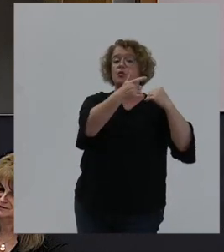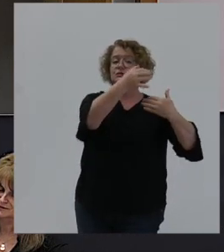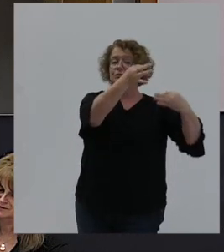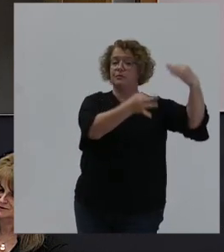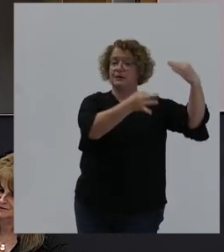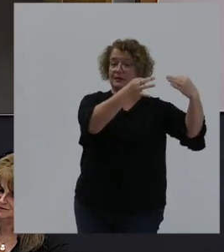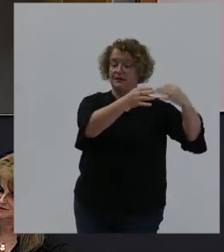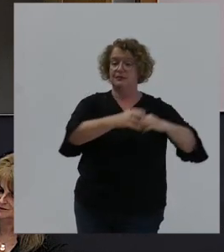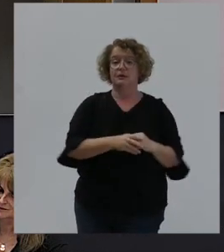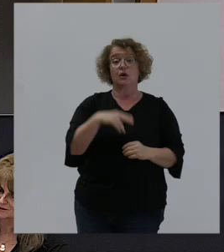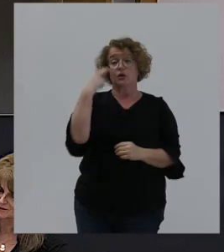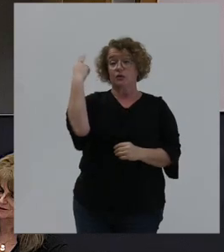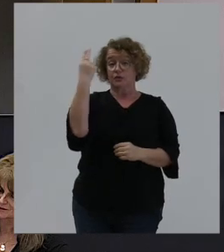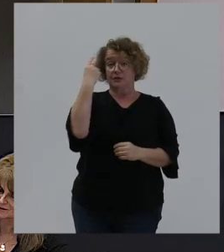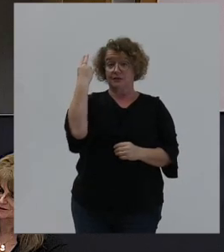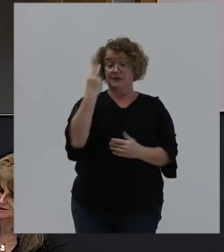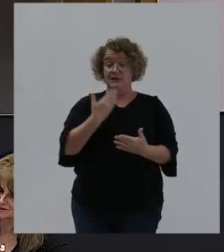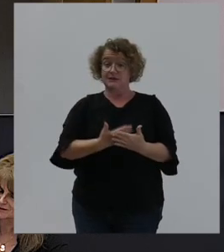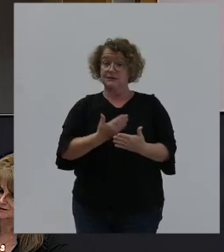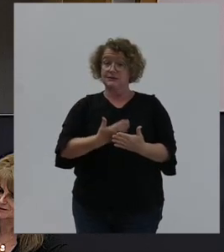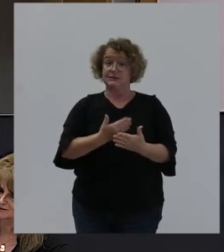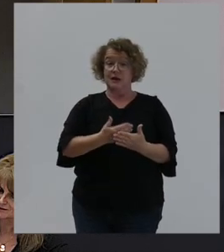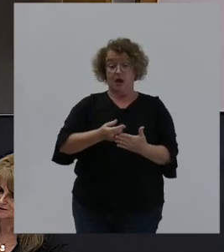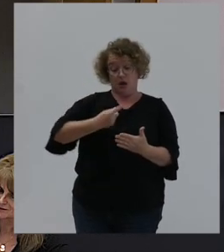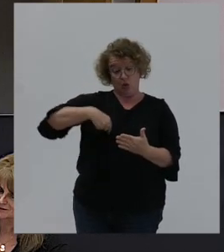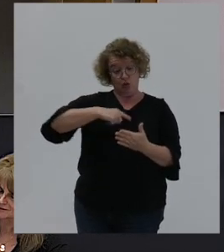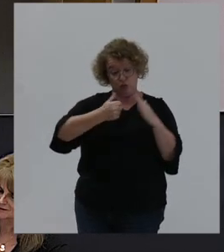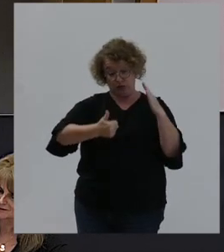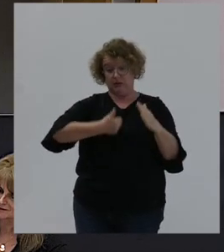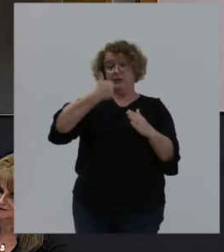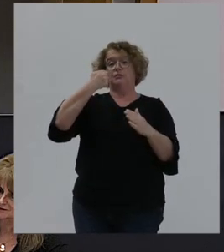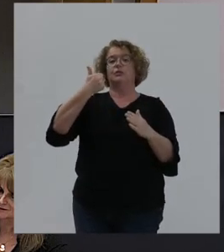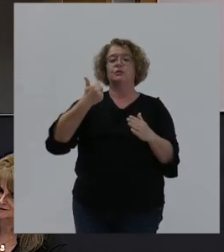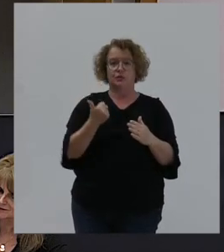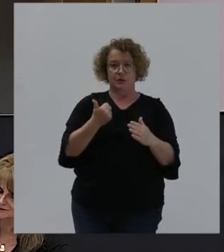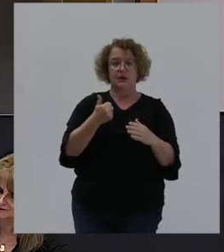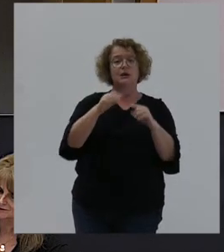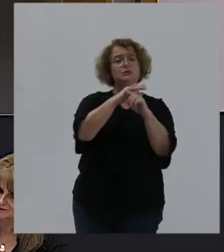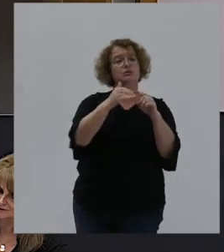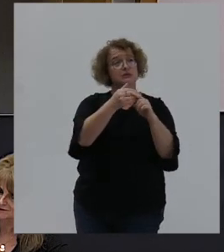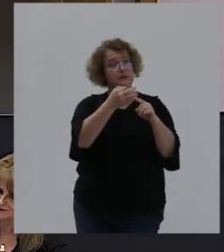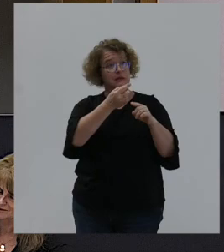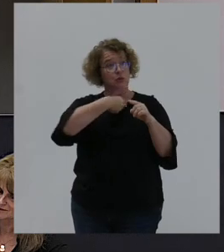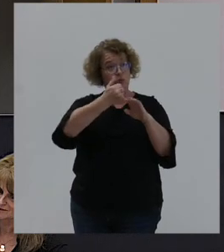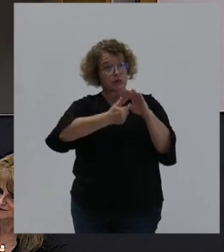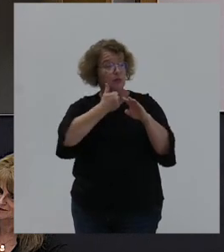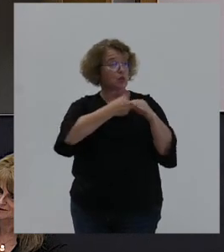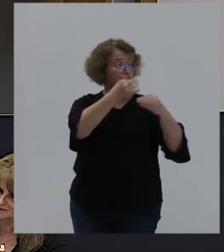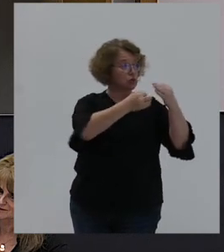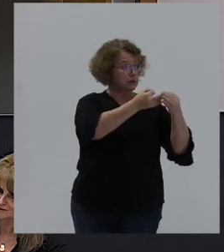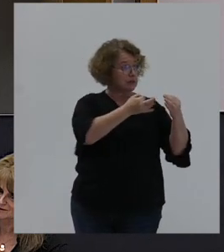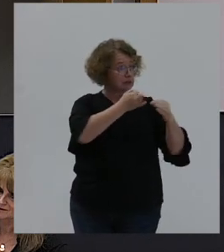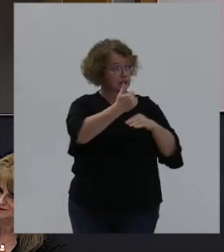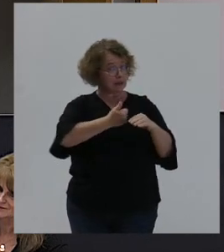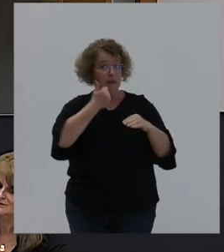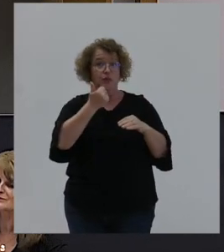Les universités, sur ces questions-là, sont laissées livrées à elles-mêmes, par la société, par la justice, pour